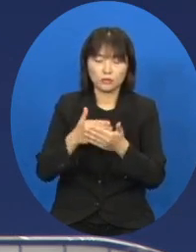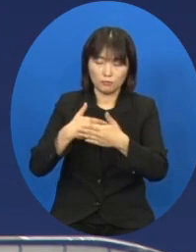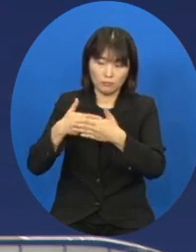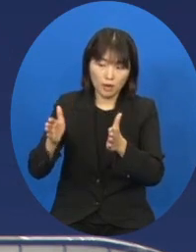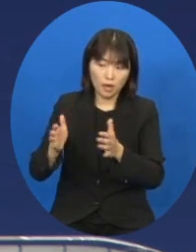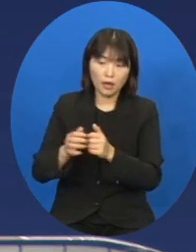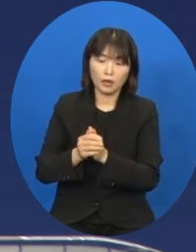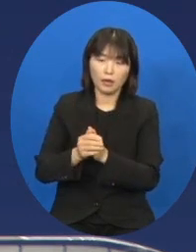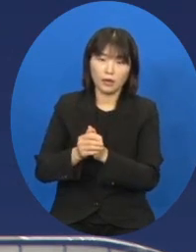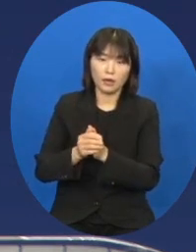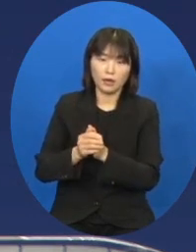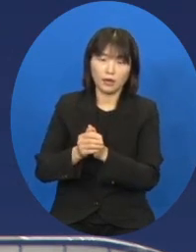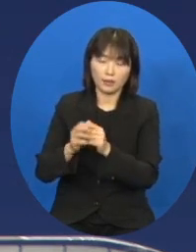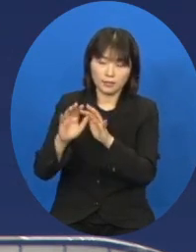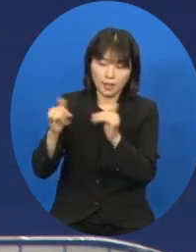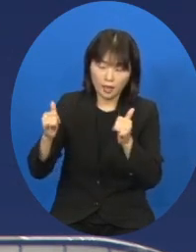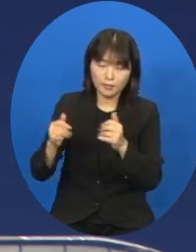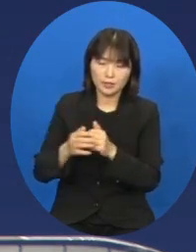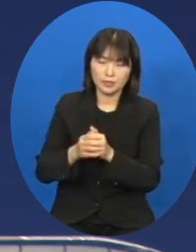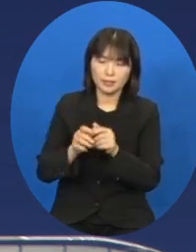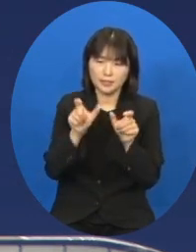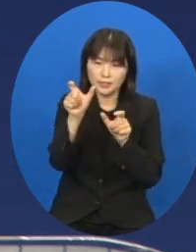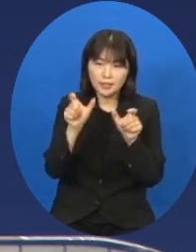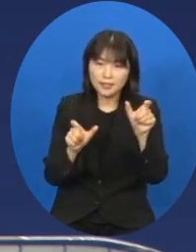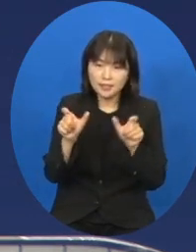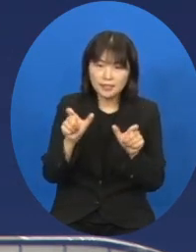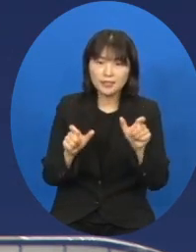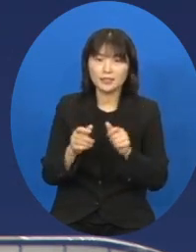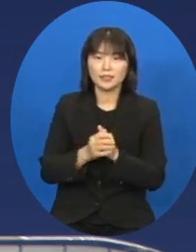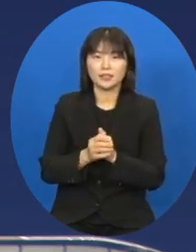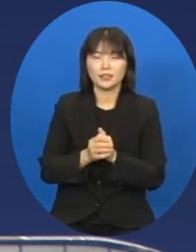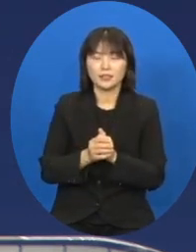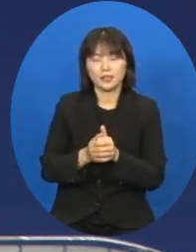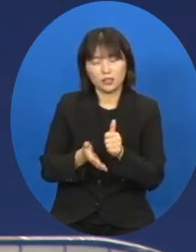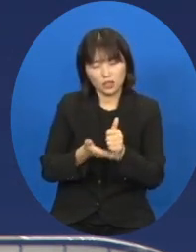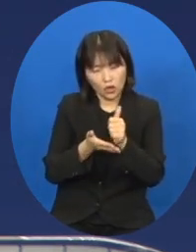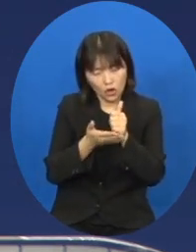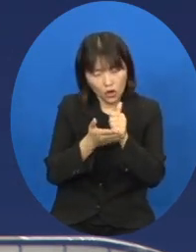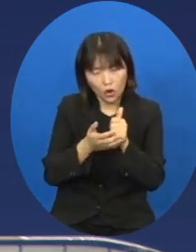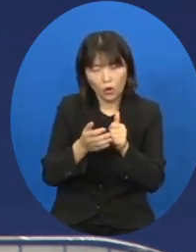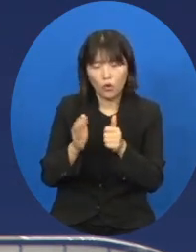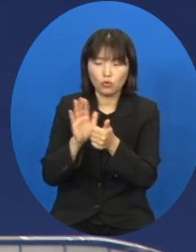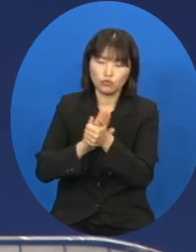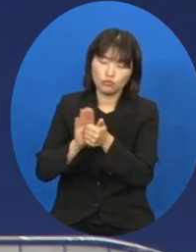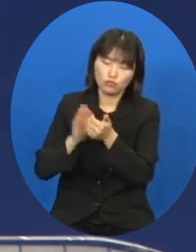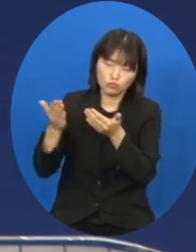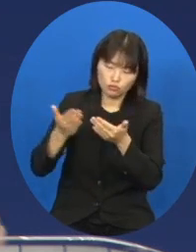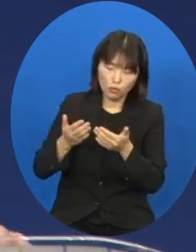벌떼같이 댓글로 격려해주고 위로해주고, 그래서 다시 힘을 얻는다는 거예요.